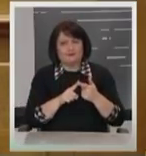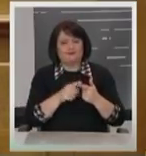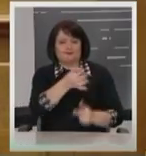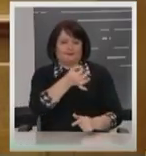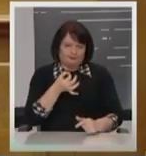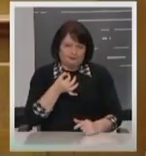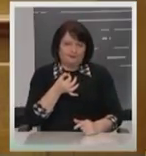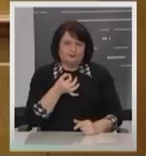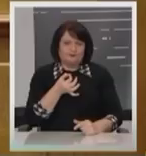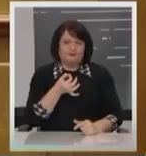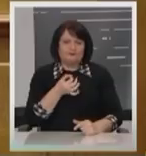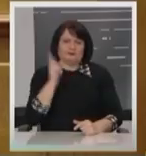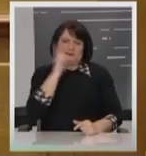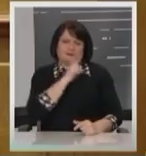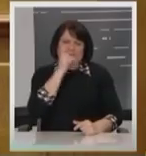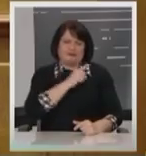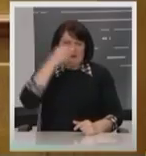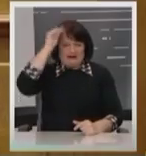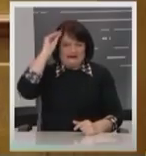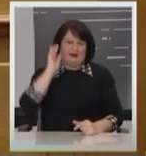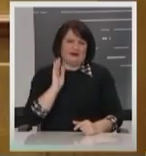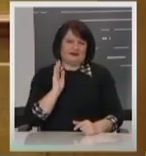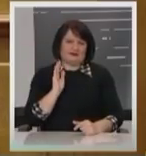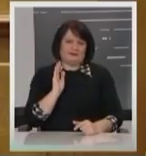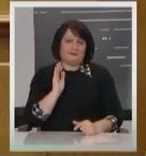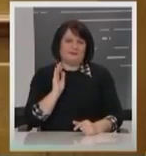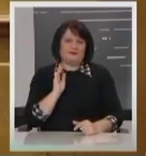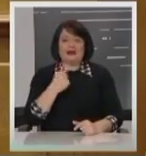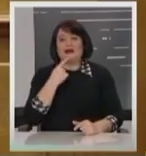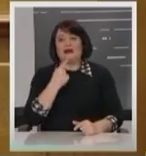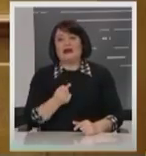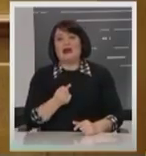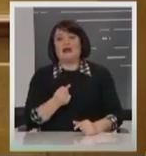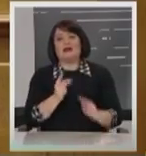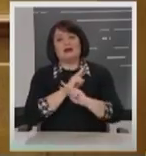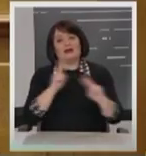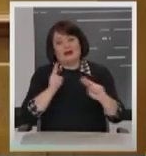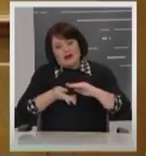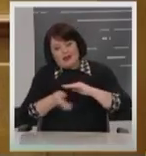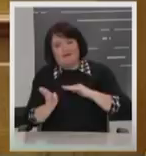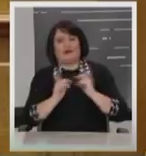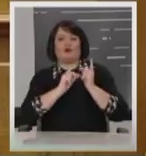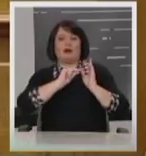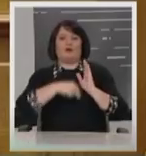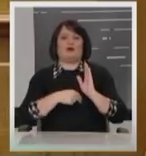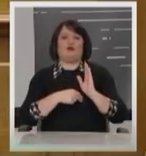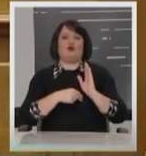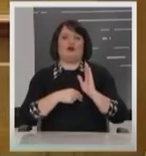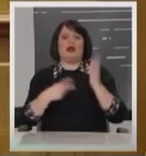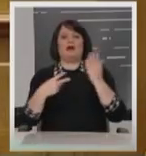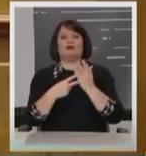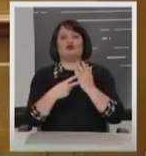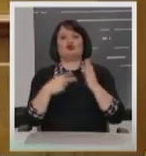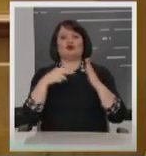αποτελεί το νέο μεγάλο ψέμα του κ. Τσίπρα, τη δήθεν καθαρή έξοδο από τα μνημόνια τον